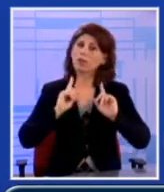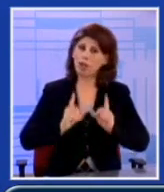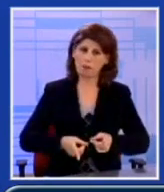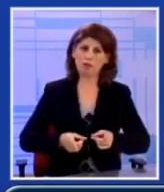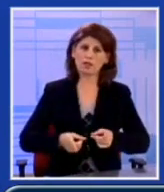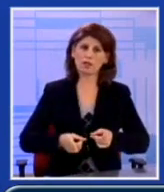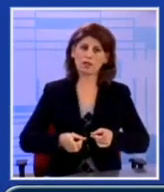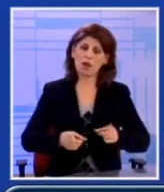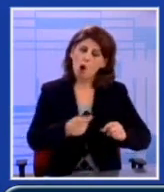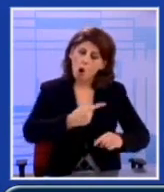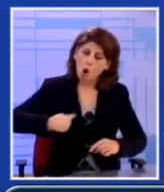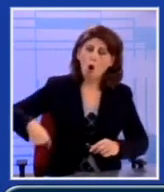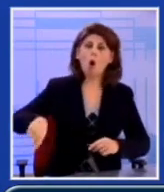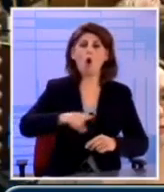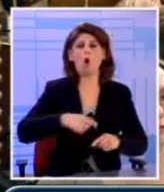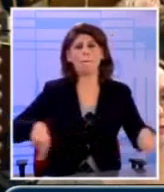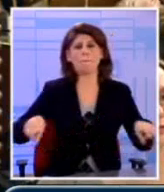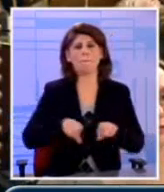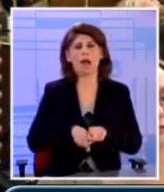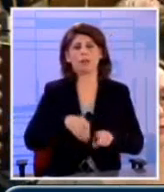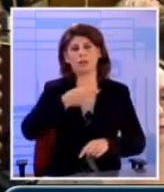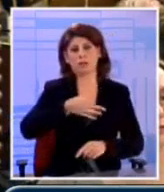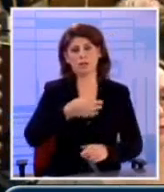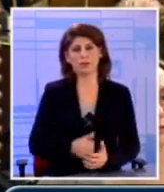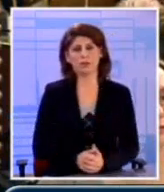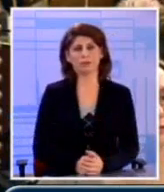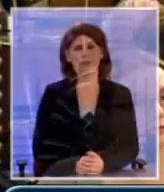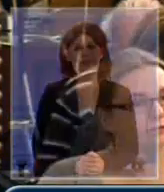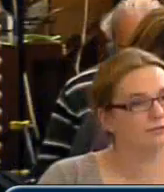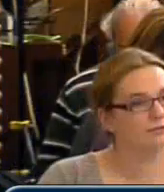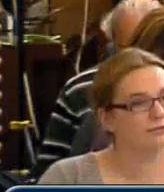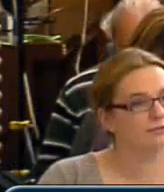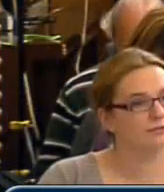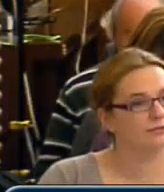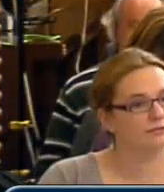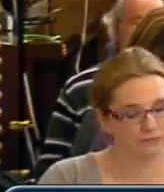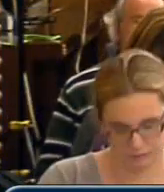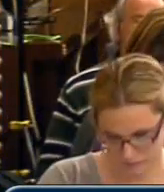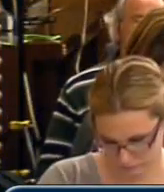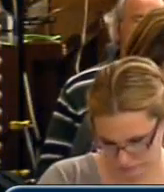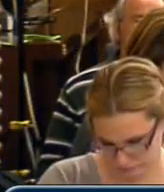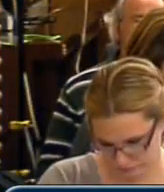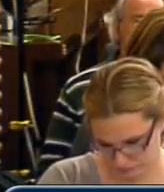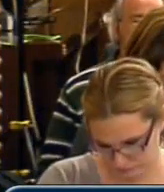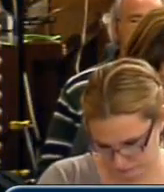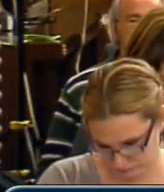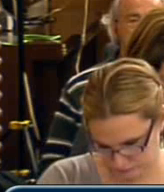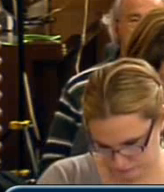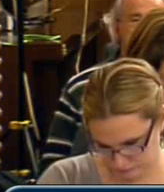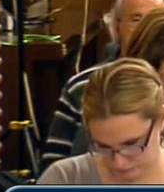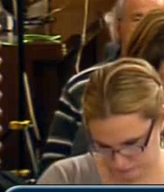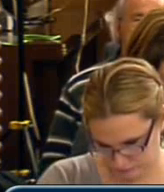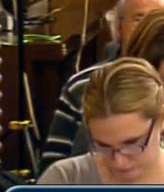για συλλογική εισήγηση. Έρχομαι τώρα στο θέμα